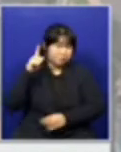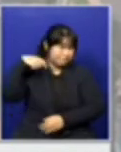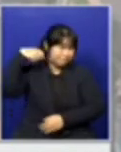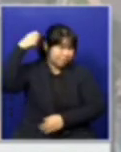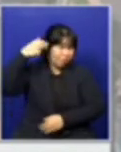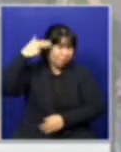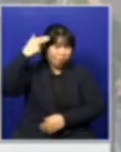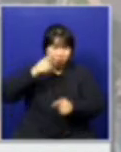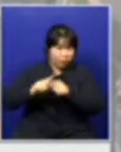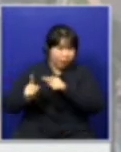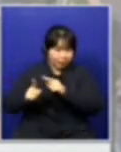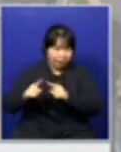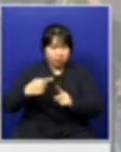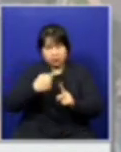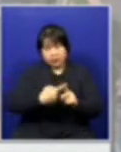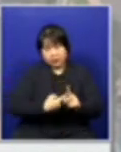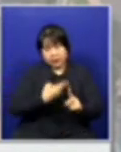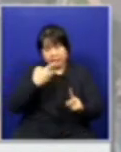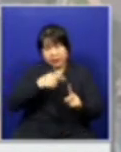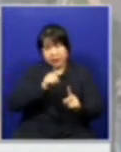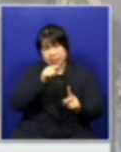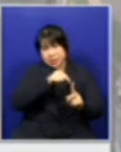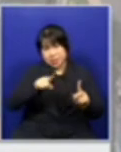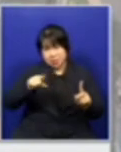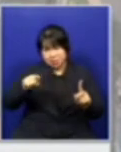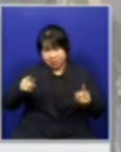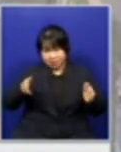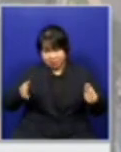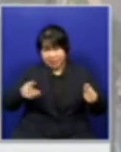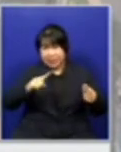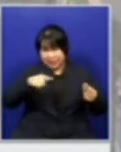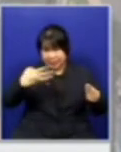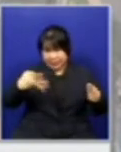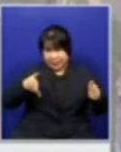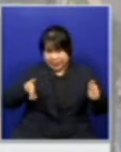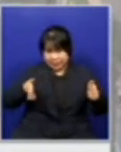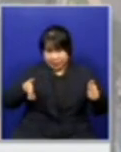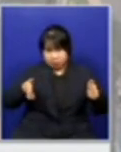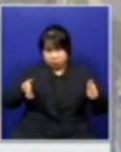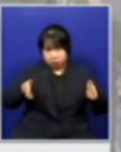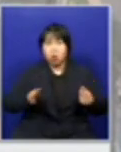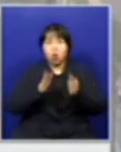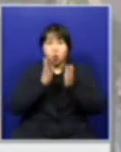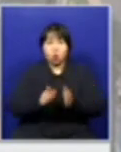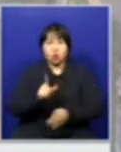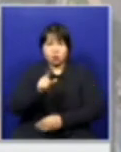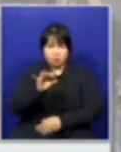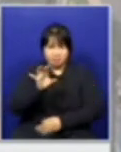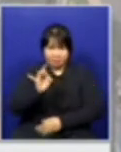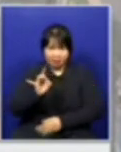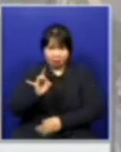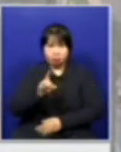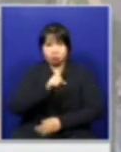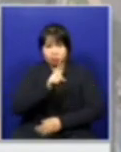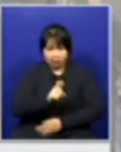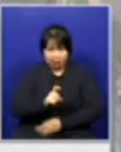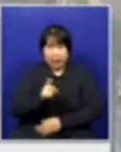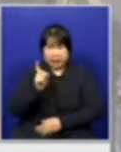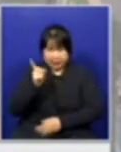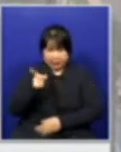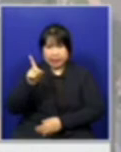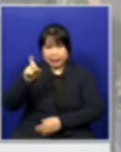1ถึง21เมษายนนี่แค่ไม่กี่วันนะยังไม่ถึงพฤษภานะคะ28รายด้วยกันที่เสียชีวิตทั้งหมด38รา